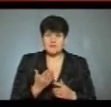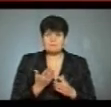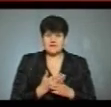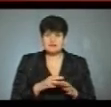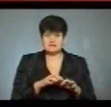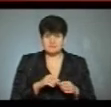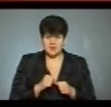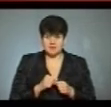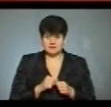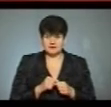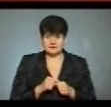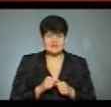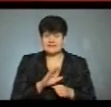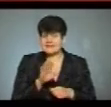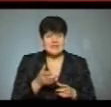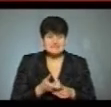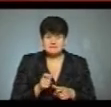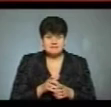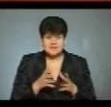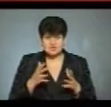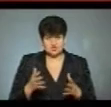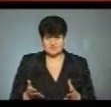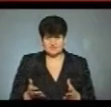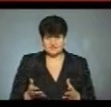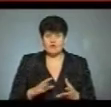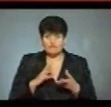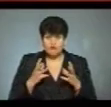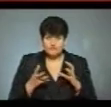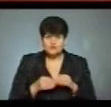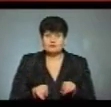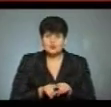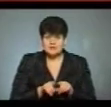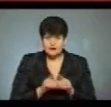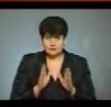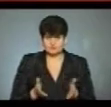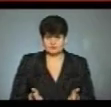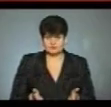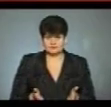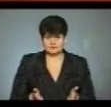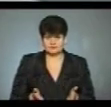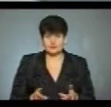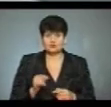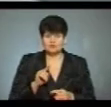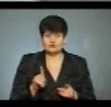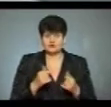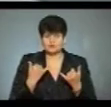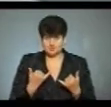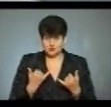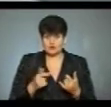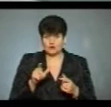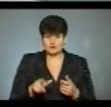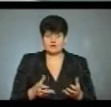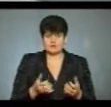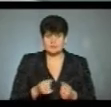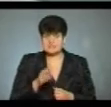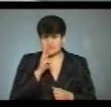але заробітна плата збільшиться. А що, не збільшиться? Ну, але ну, в сумі то вийде одне і те ж саме. Тому що якщо сьогодні людина отримує